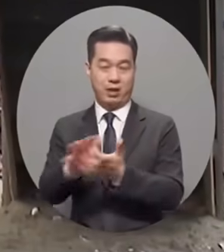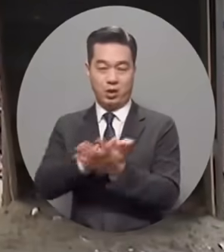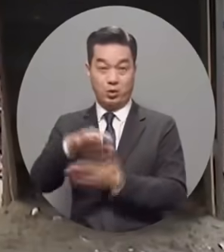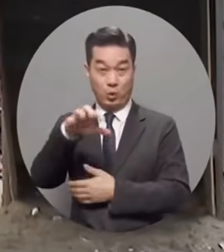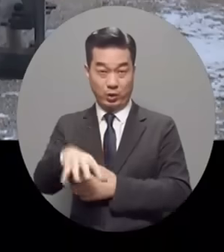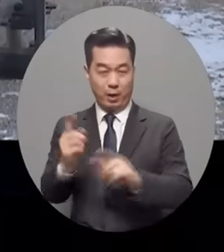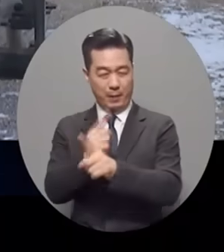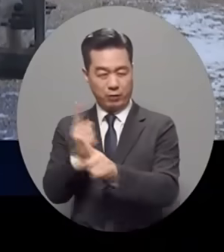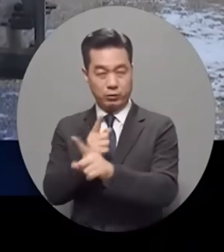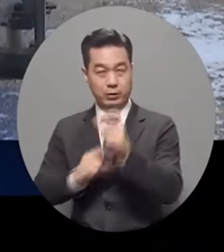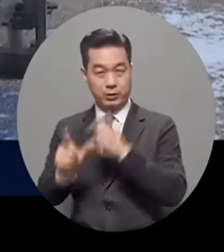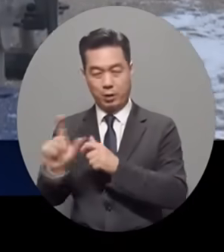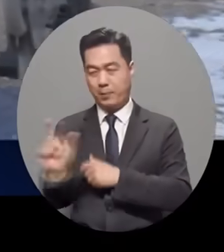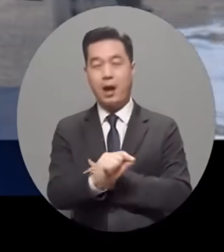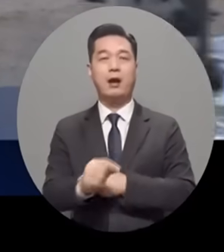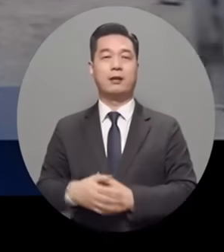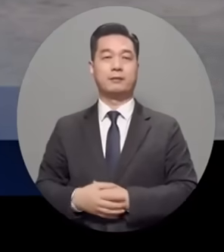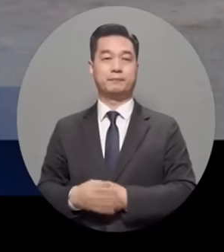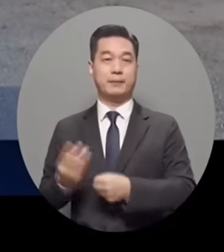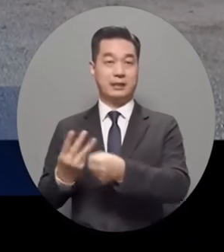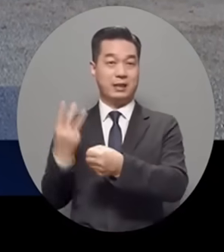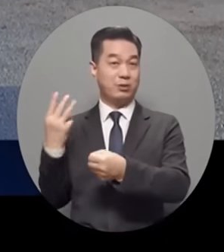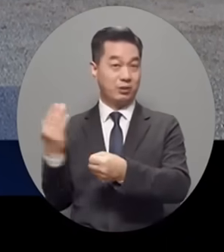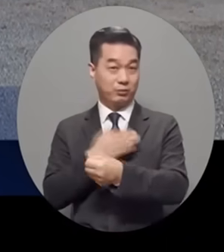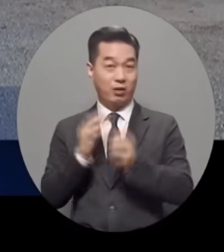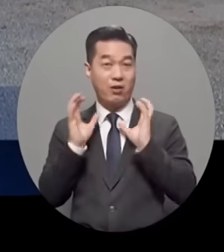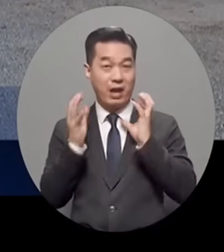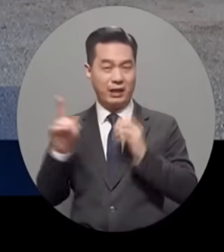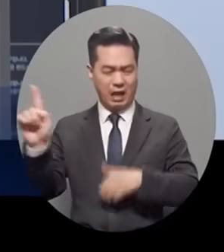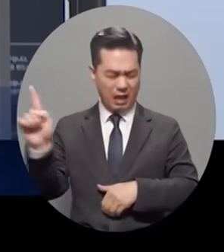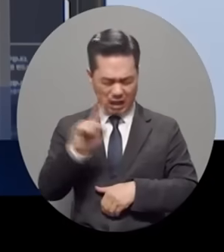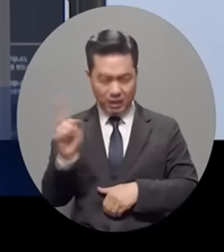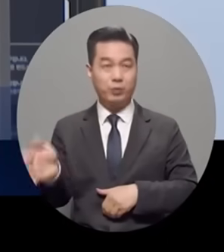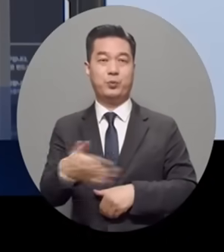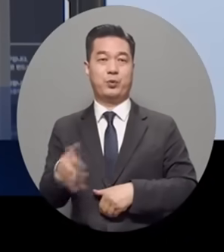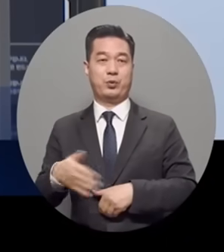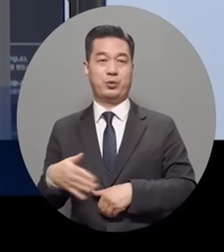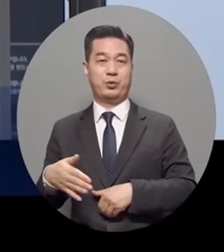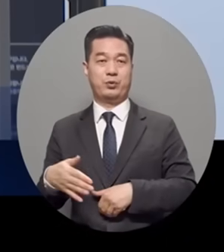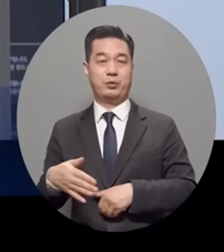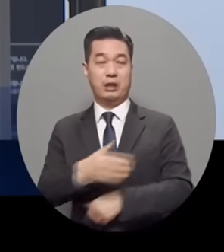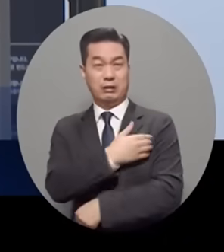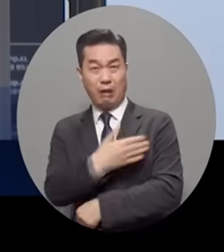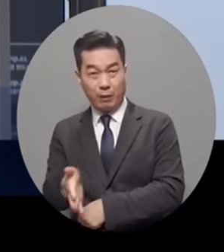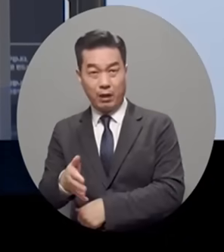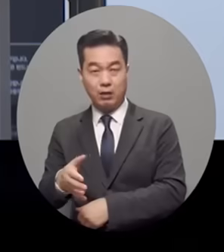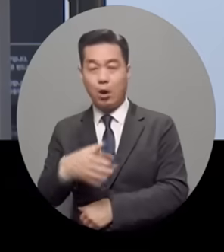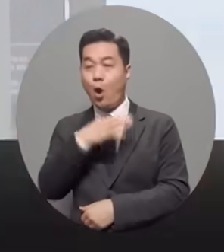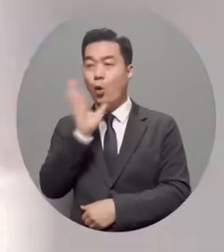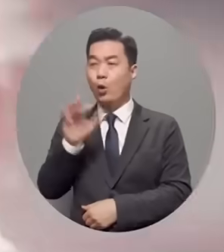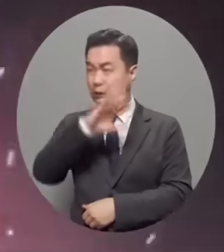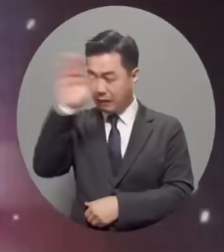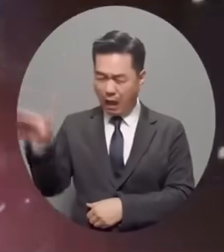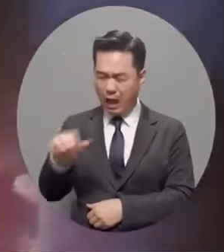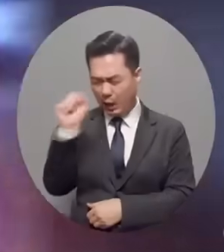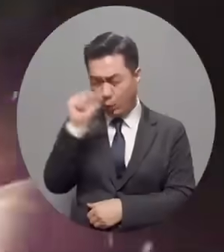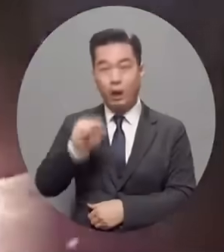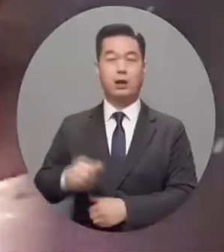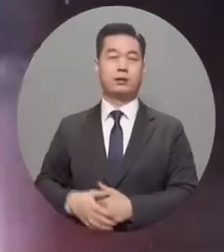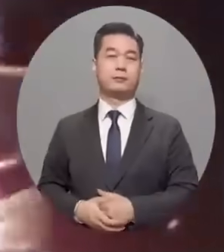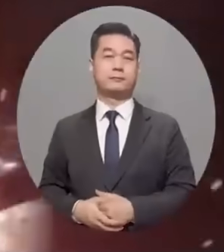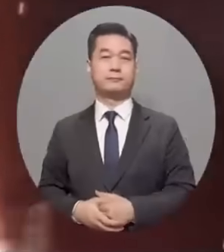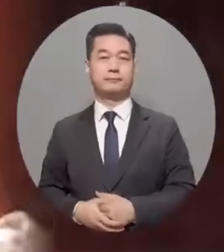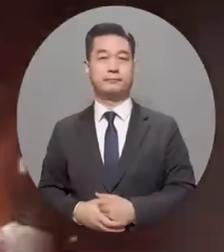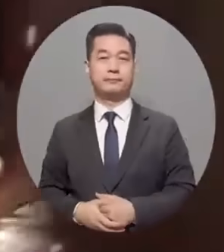있습니다. 3년 동 어린이가 하나도 없었어요. 저걸로 했더니 노인네들은 다 좋아해가지고.